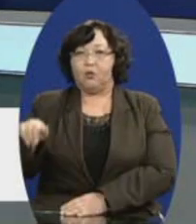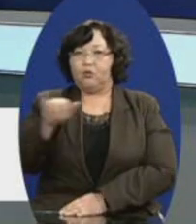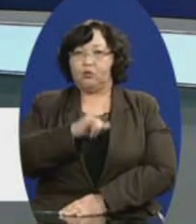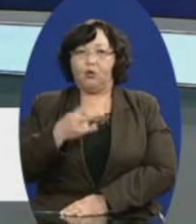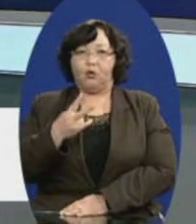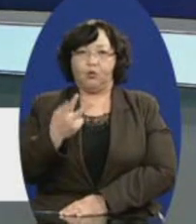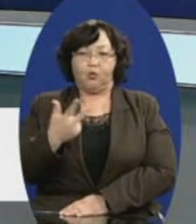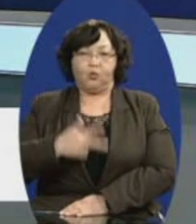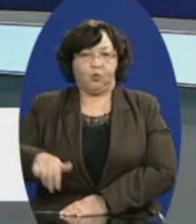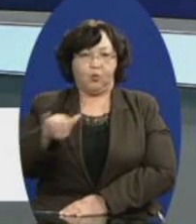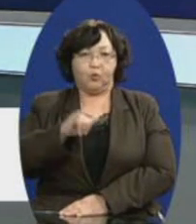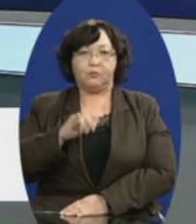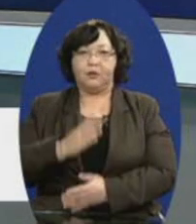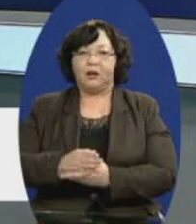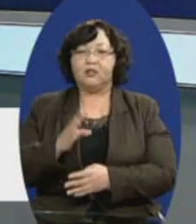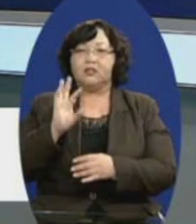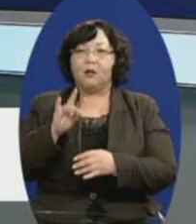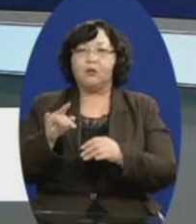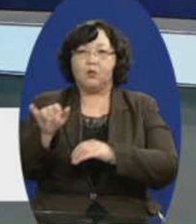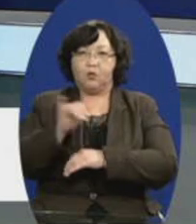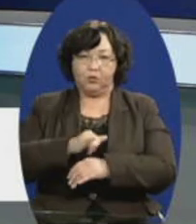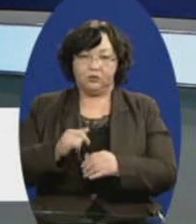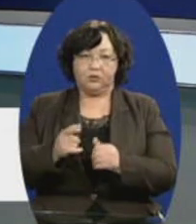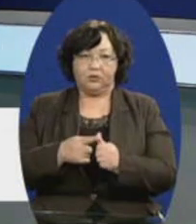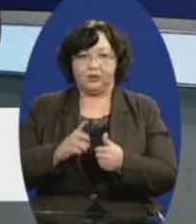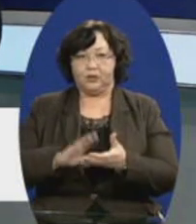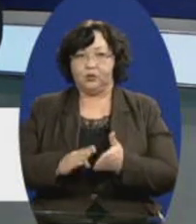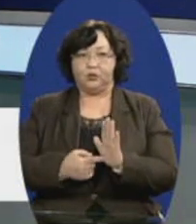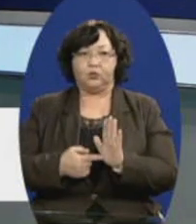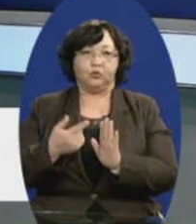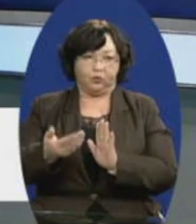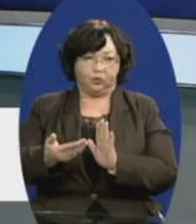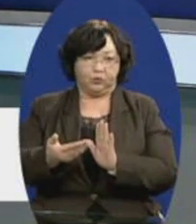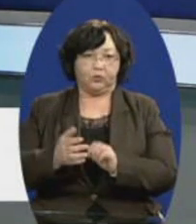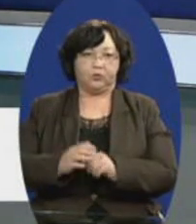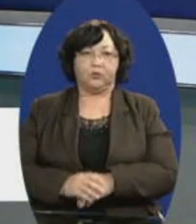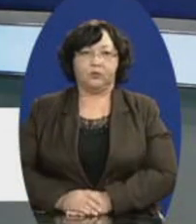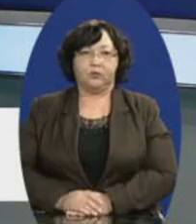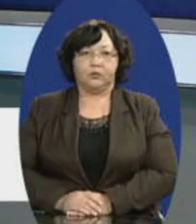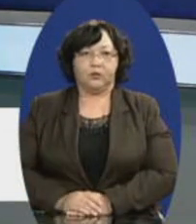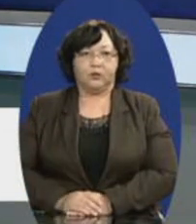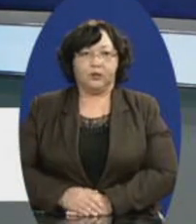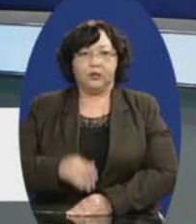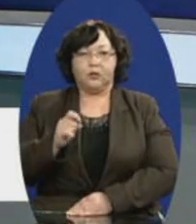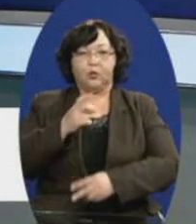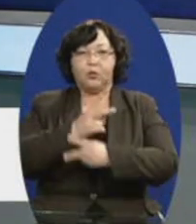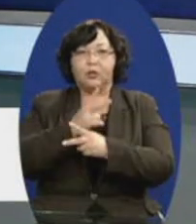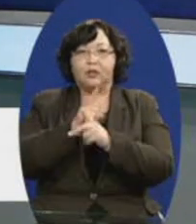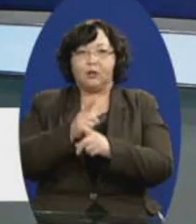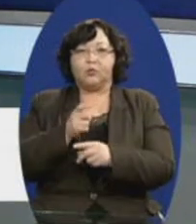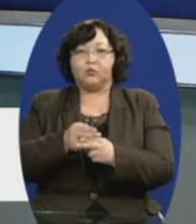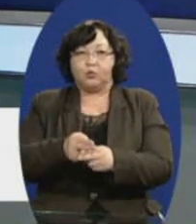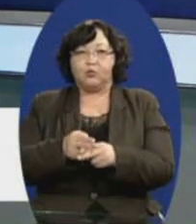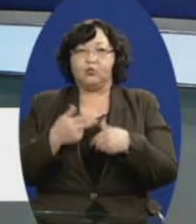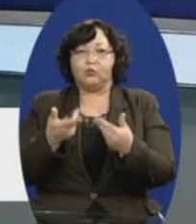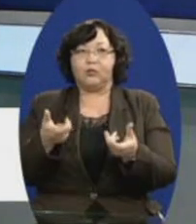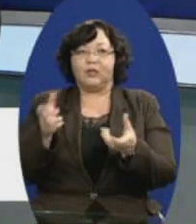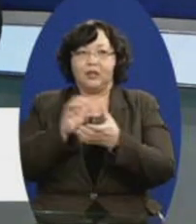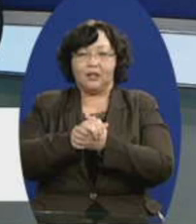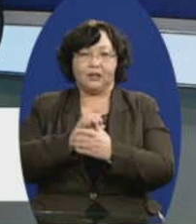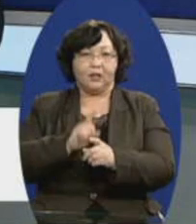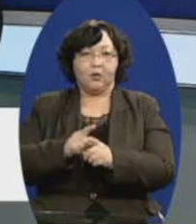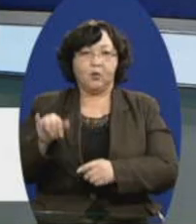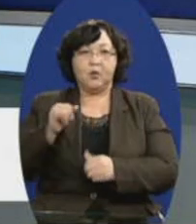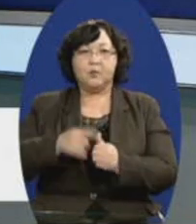орн байна. За ямар ямар орн байгааг та бүхэнд график танилцуулъя. За энэ эрх зүйн туслалцаа харилцан үзүүлэх гэрээтэй орнуудын хувьд